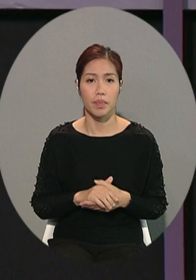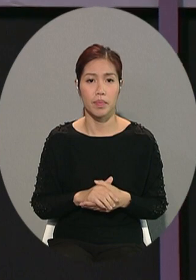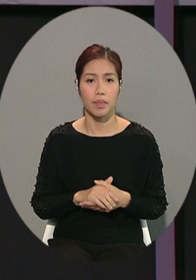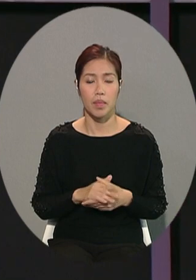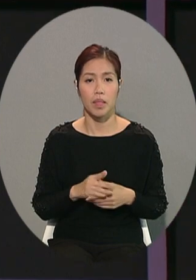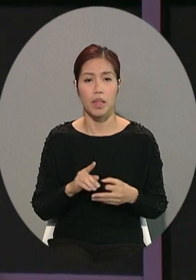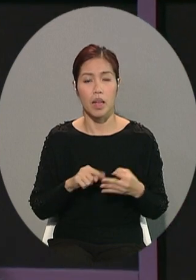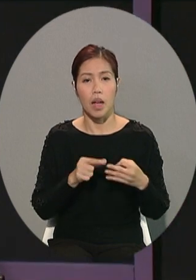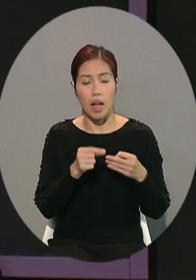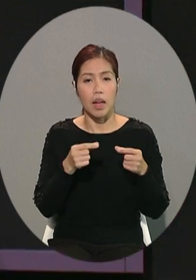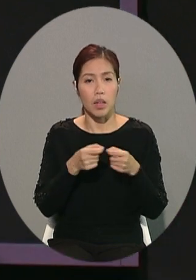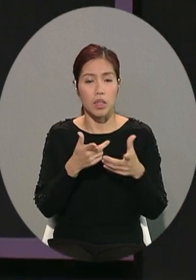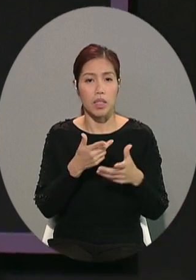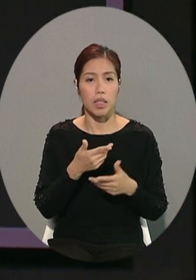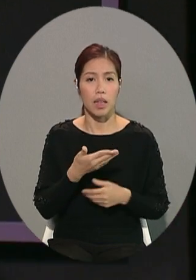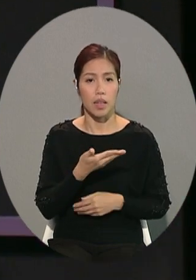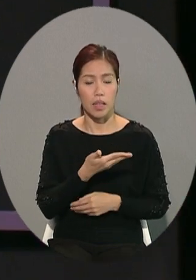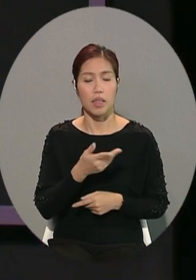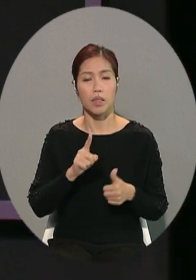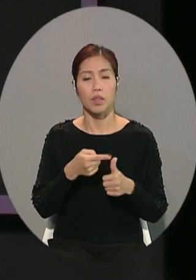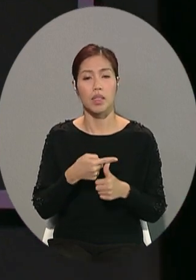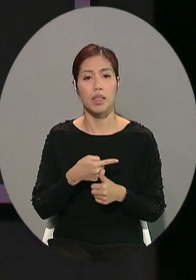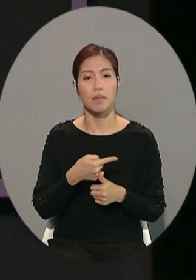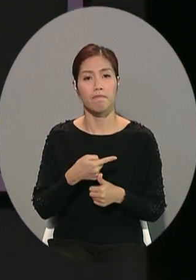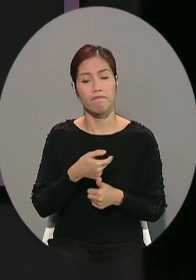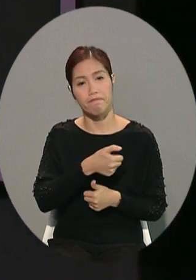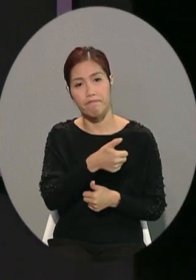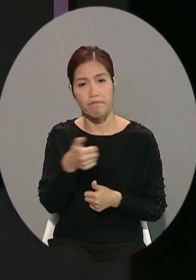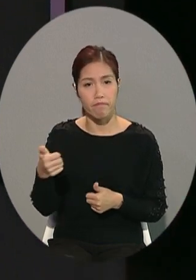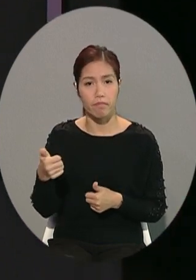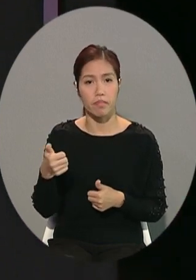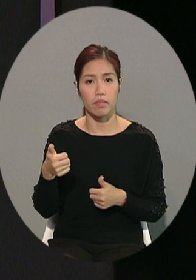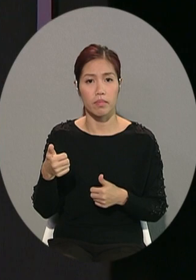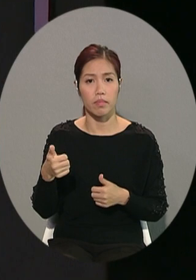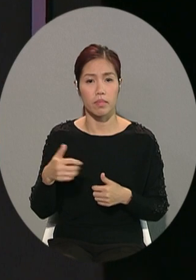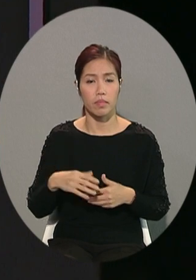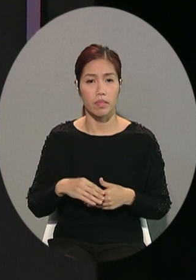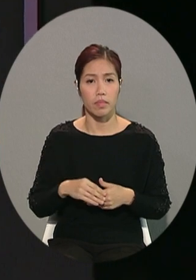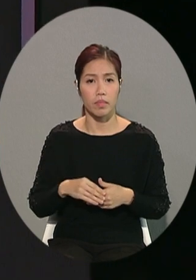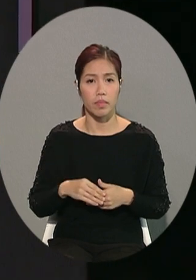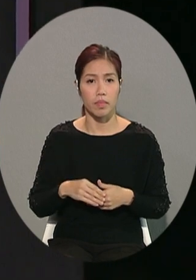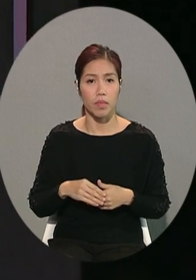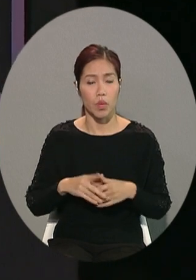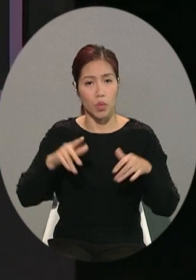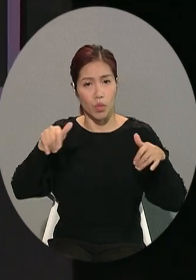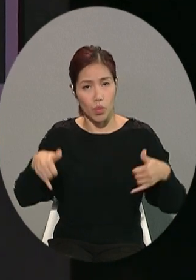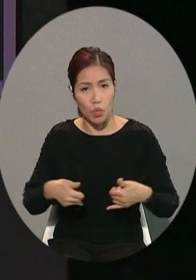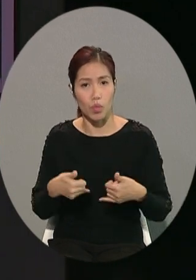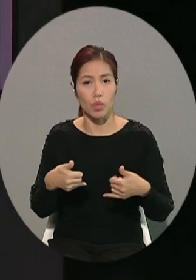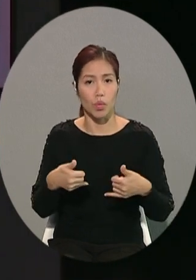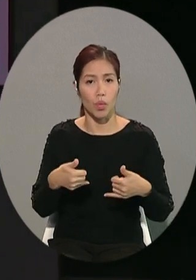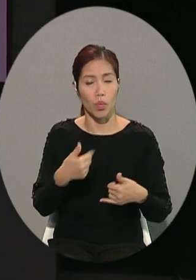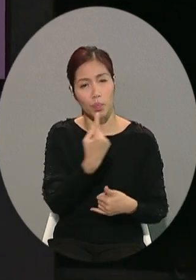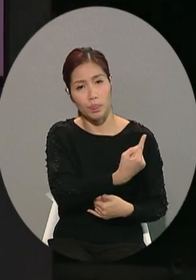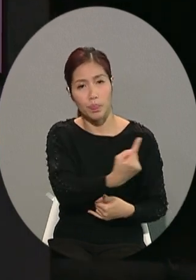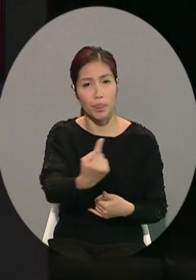首先非常非常之感激，也都非常之多謝遇上每一位的